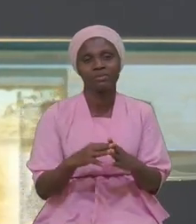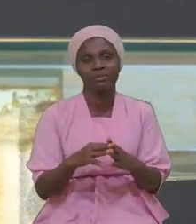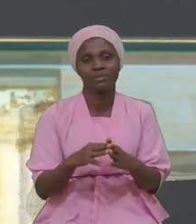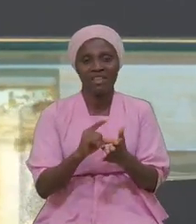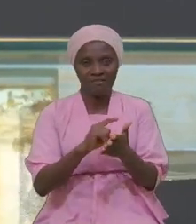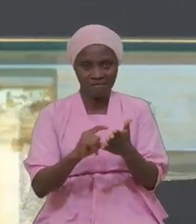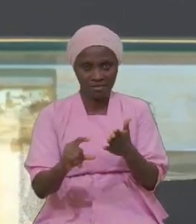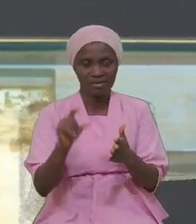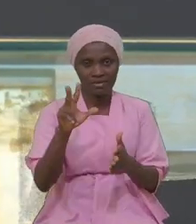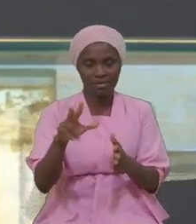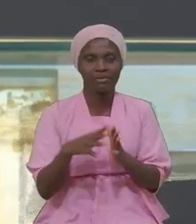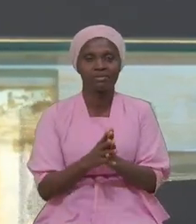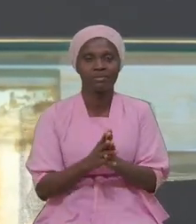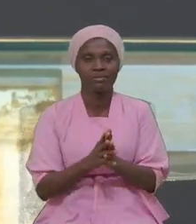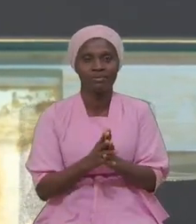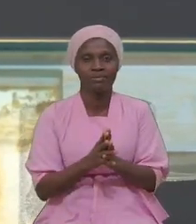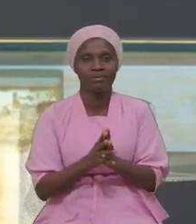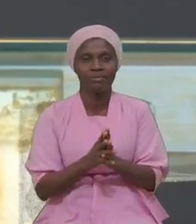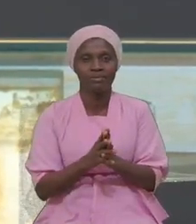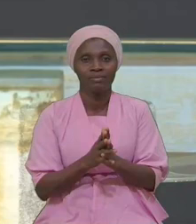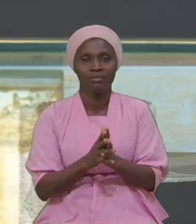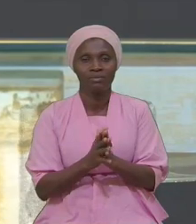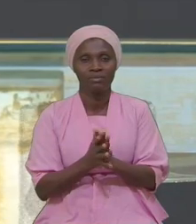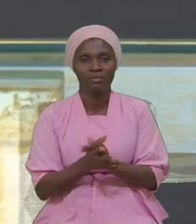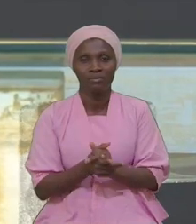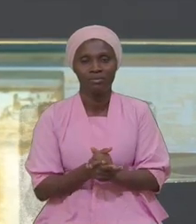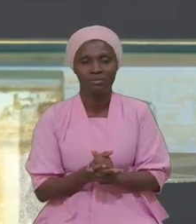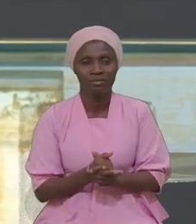Genèse 20, le verset 3.